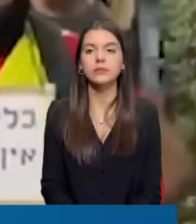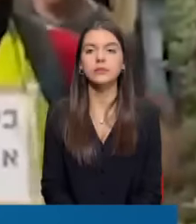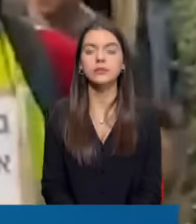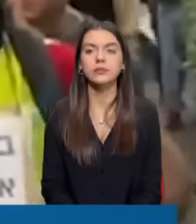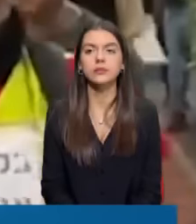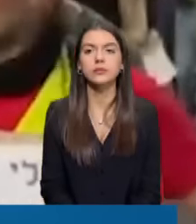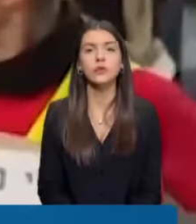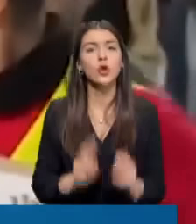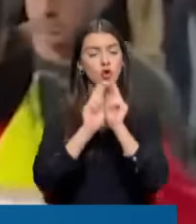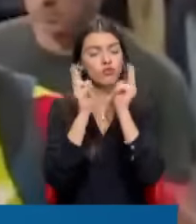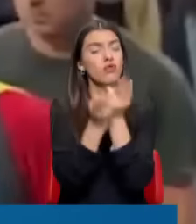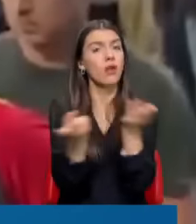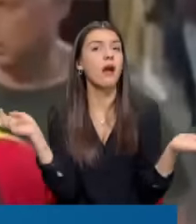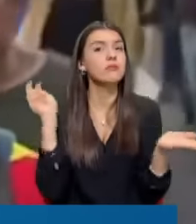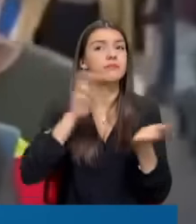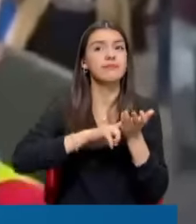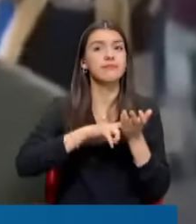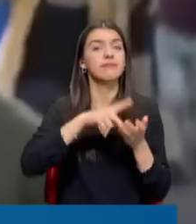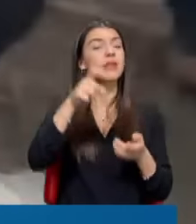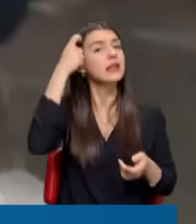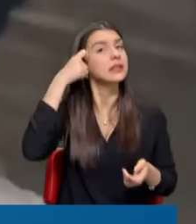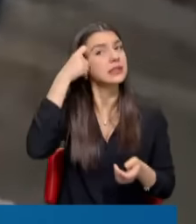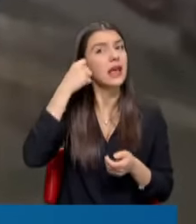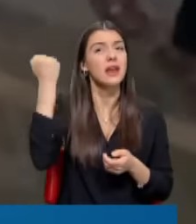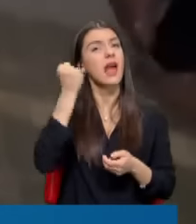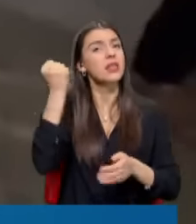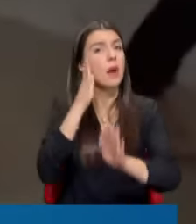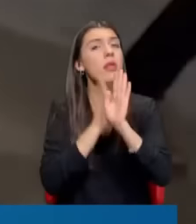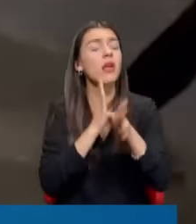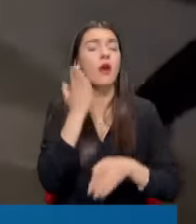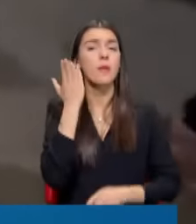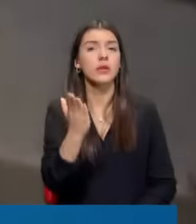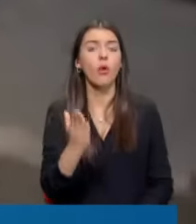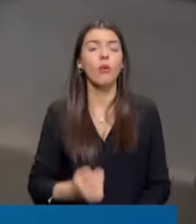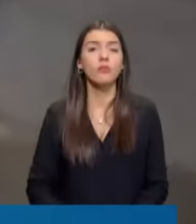Dünya ayakta, İsrail ise Gazze'de katliama devam ediyor.